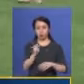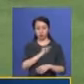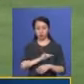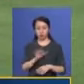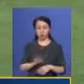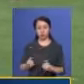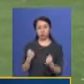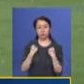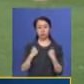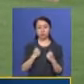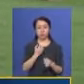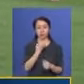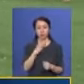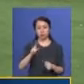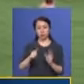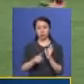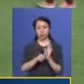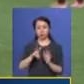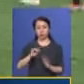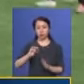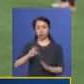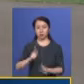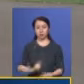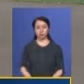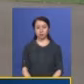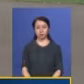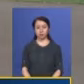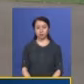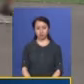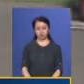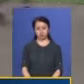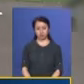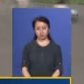областного спорта составила 4,6 миллиардов тенге. Тамерлан Тлеубаев, Самат Исенгалиев, служба новостей.